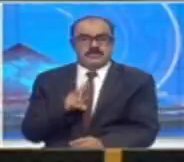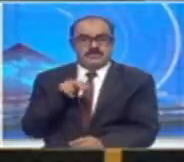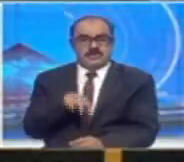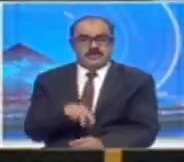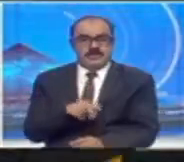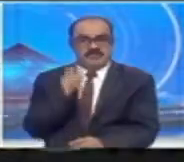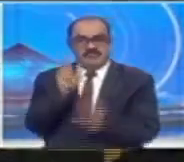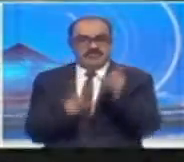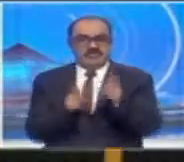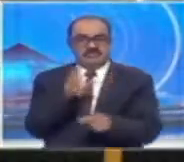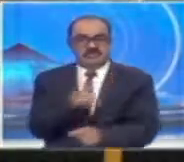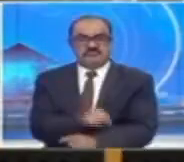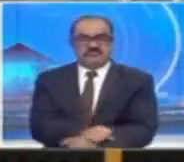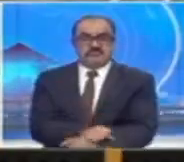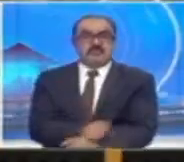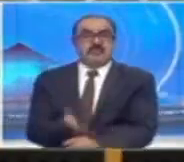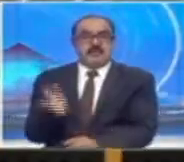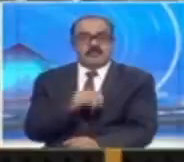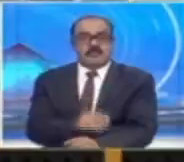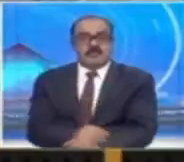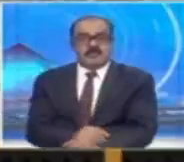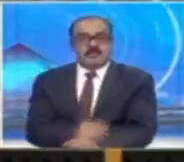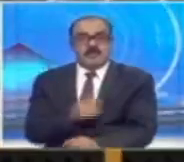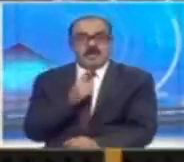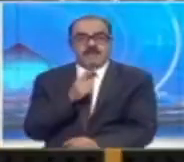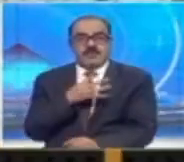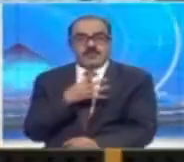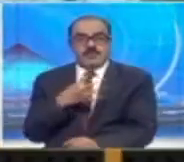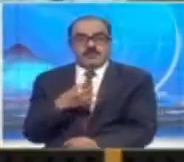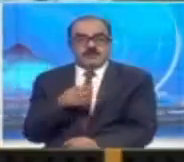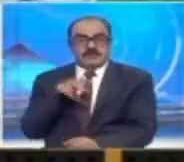2487 متهما، من بينها أكثر من